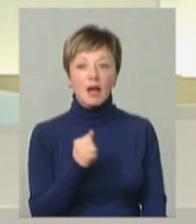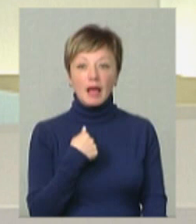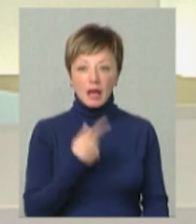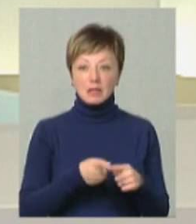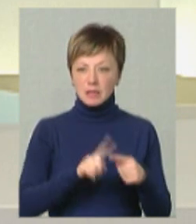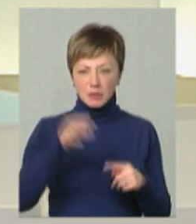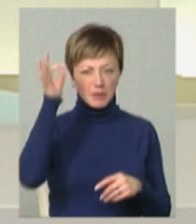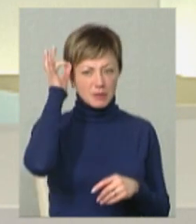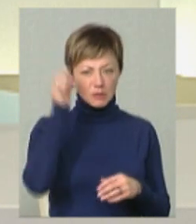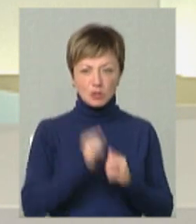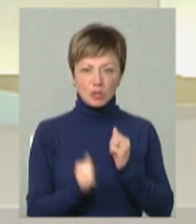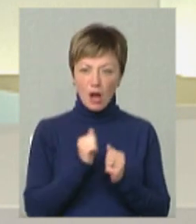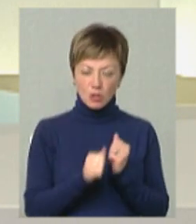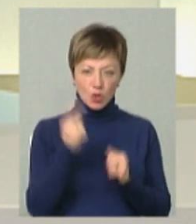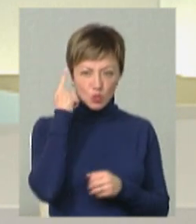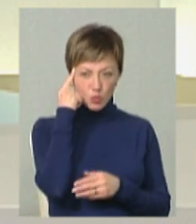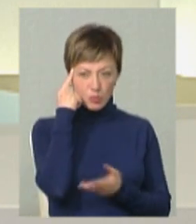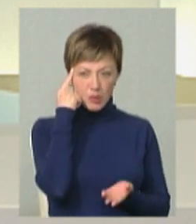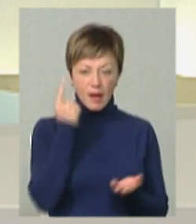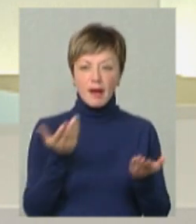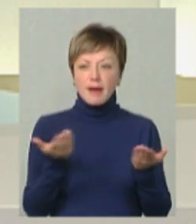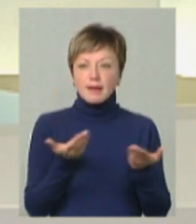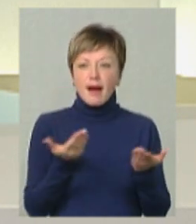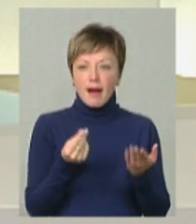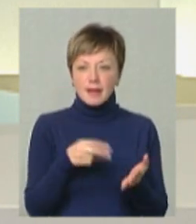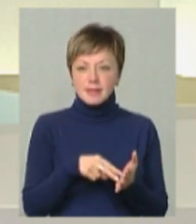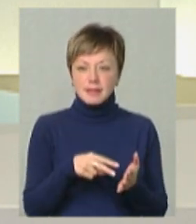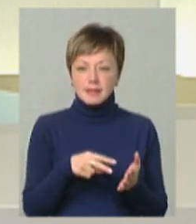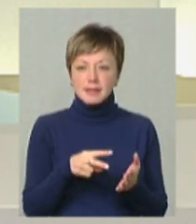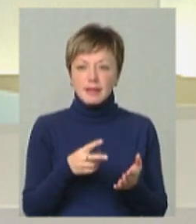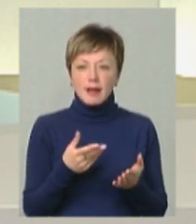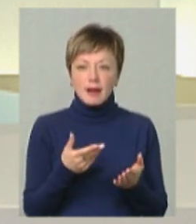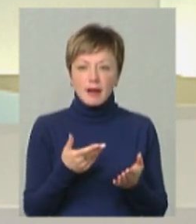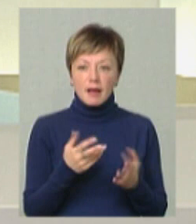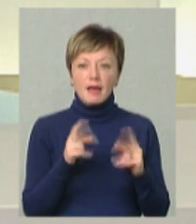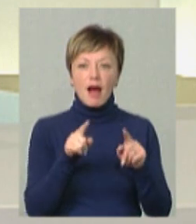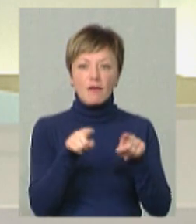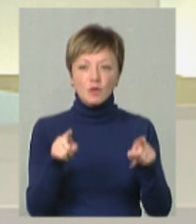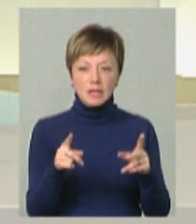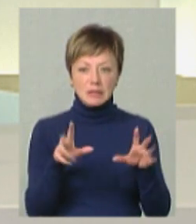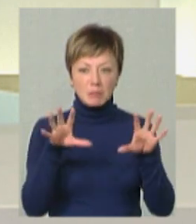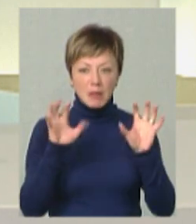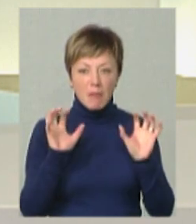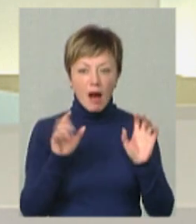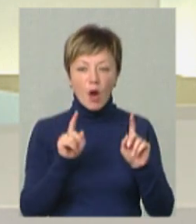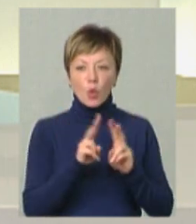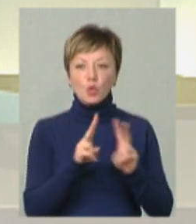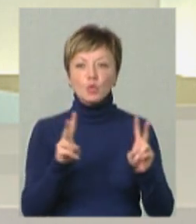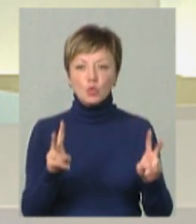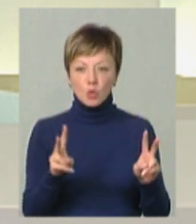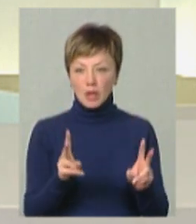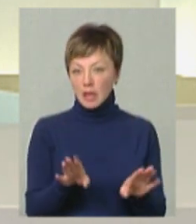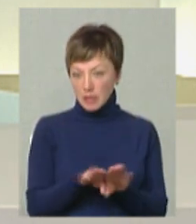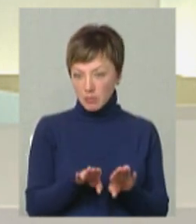це пригадую досить часто і думаю, от яка ціна того, як вони сприймають ті, хто